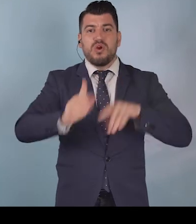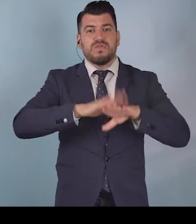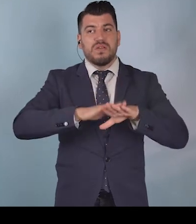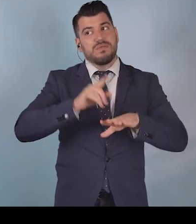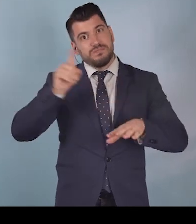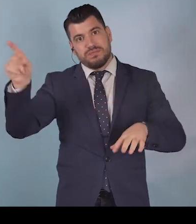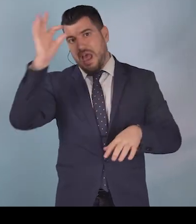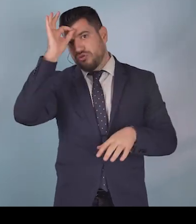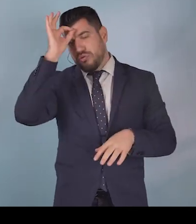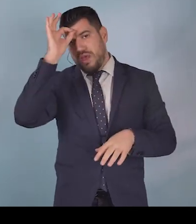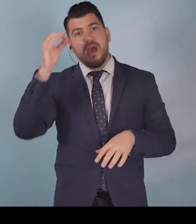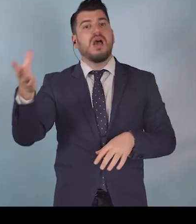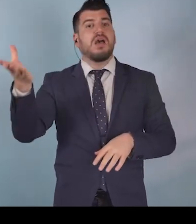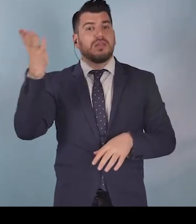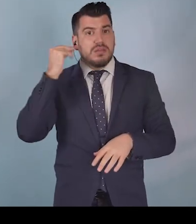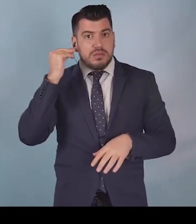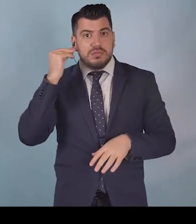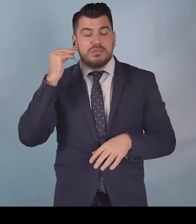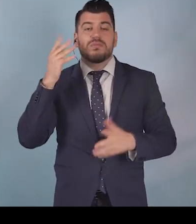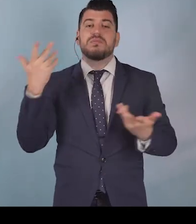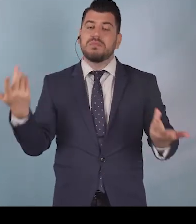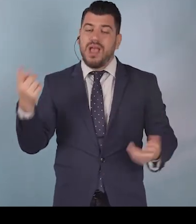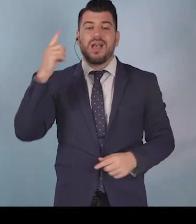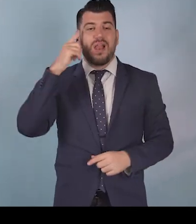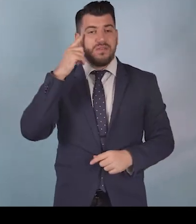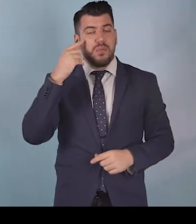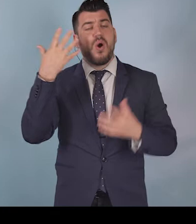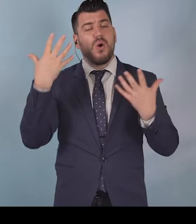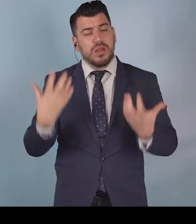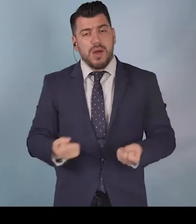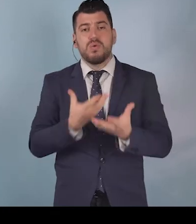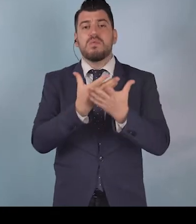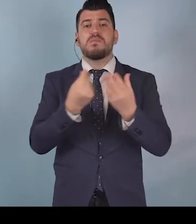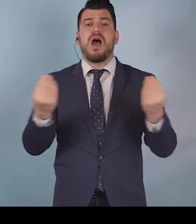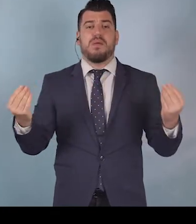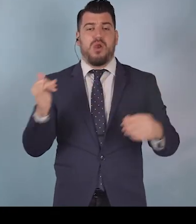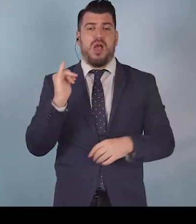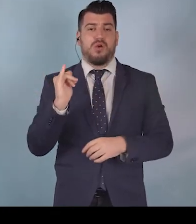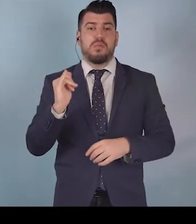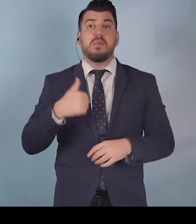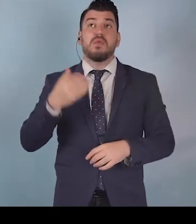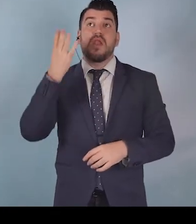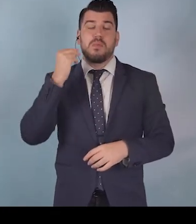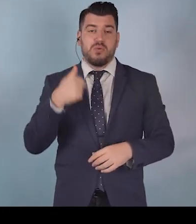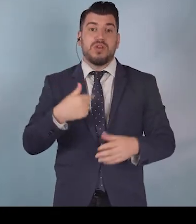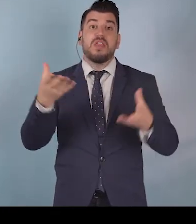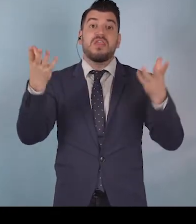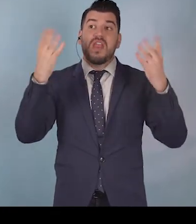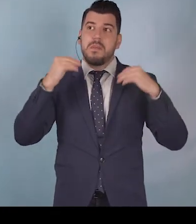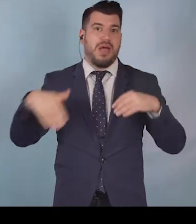μάθει. Οπότε μπορούμε να φανταστούμε ότι υπάρχουν πολλά ακόμη τα οποία δεν έχουμε ακούσει και δεν έχουμε